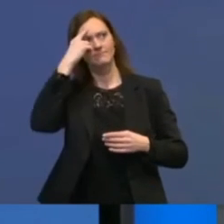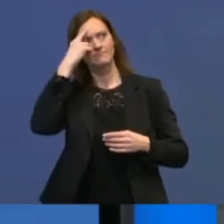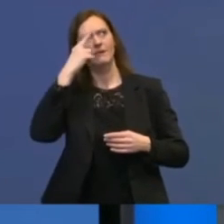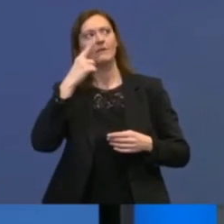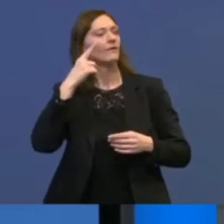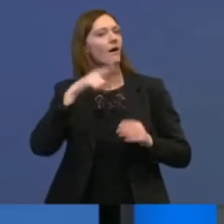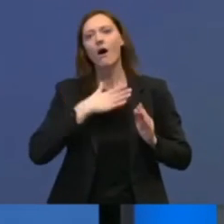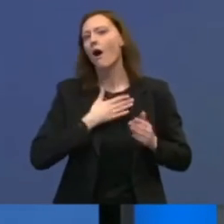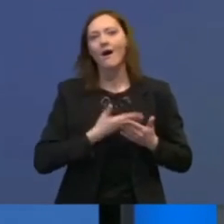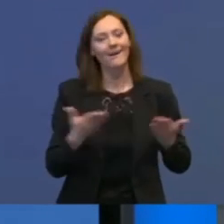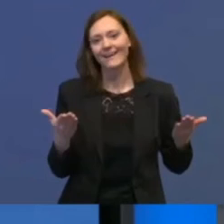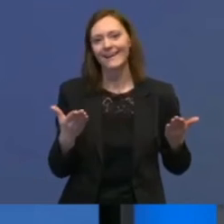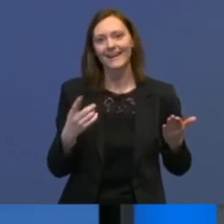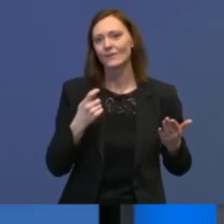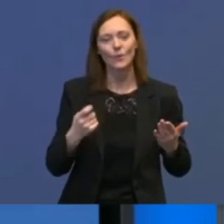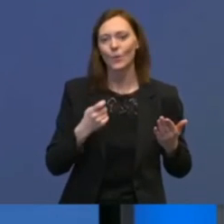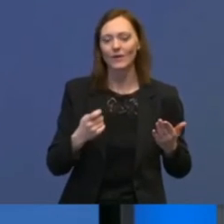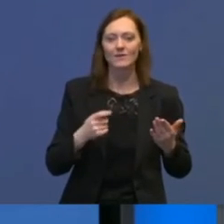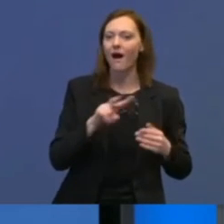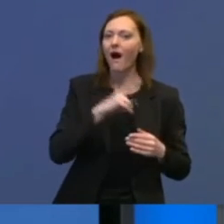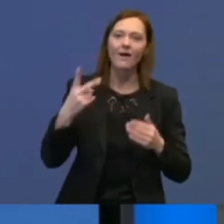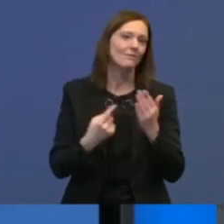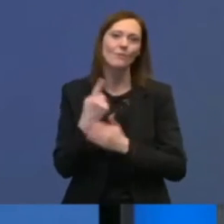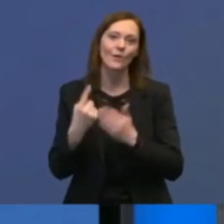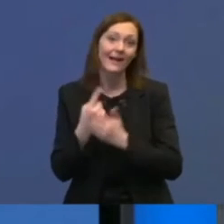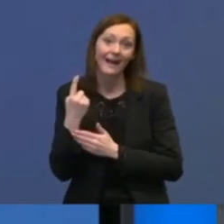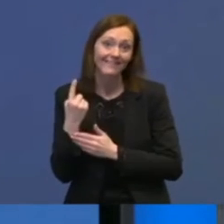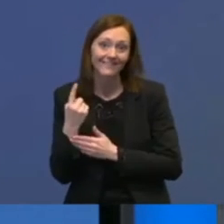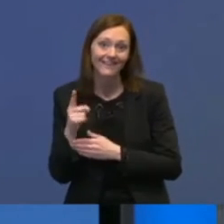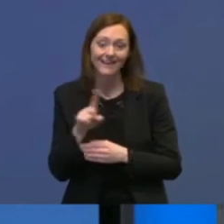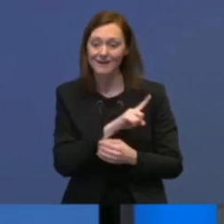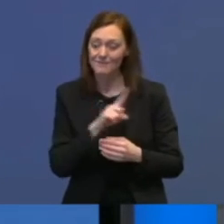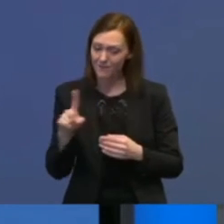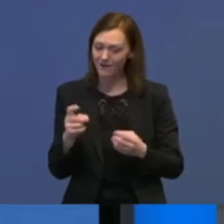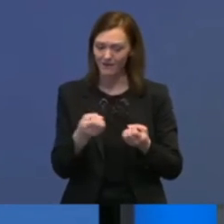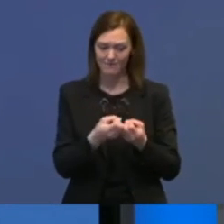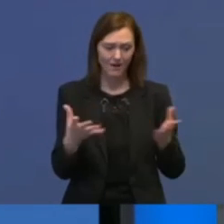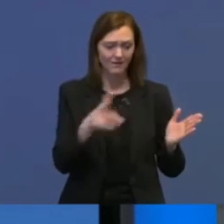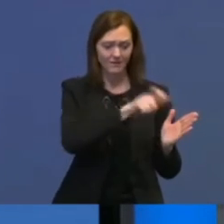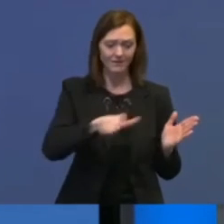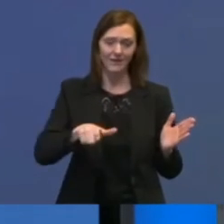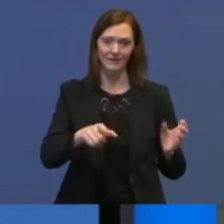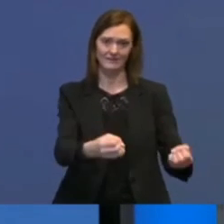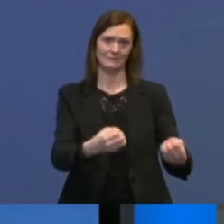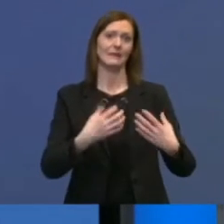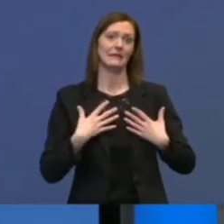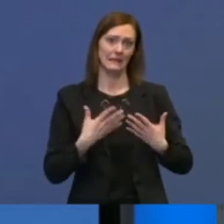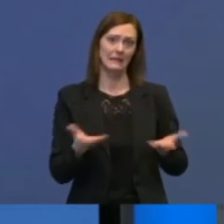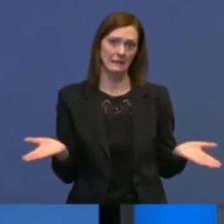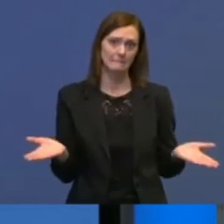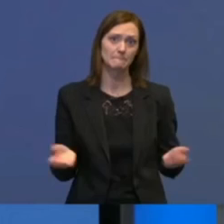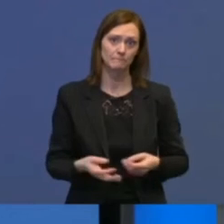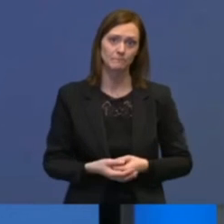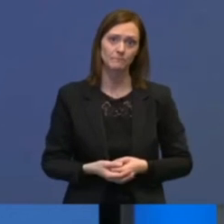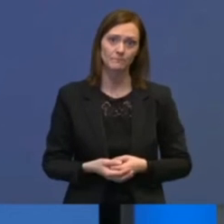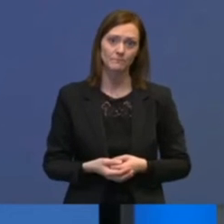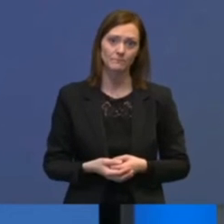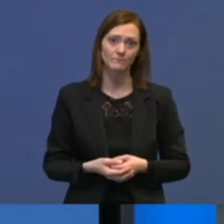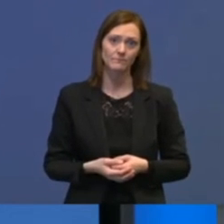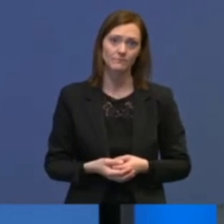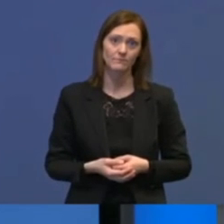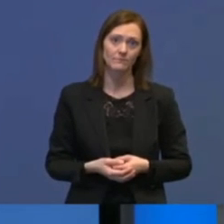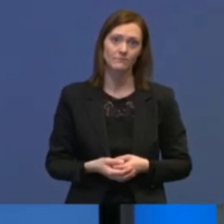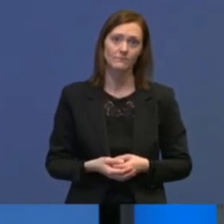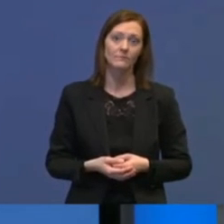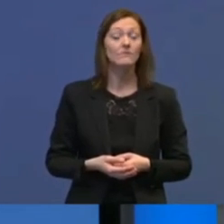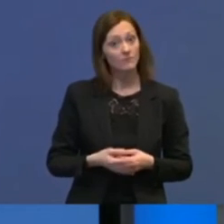qon siyax in a anayi chirin waddo daba o l-istimali karo loogafakan karo in qaybo balaran u diduweyna haa hii qaadan chirrada.